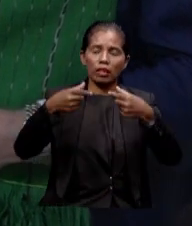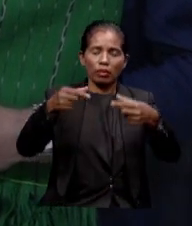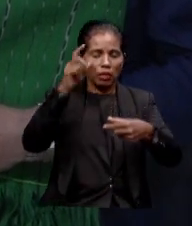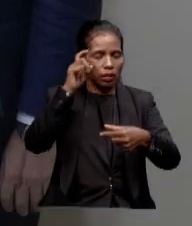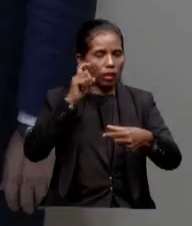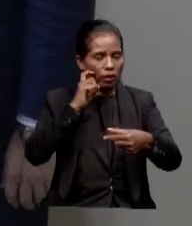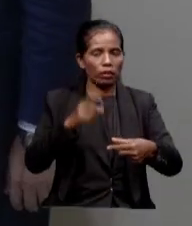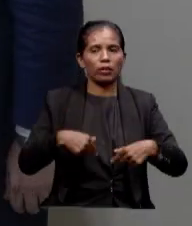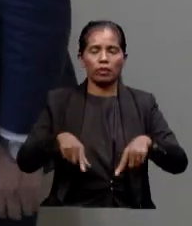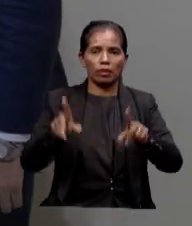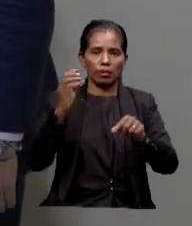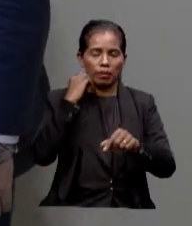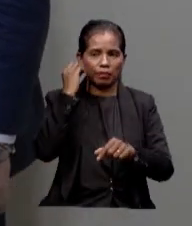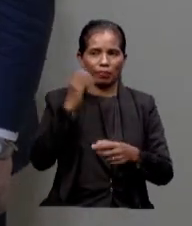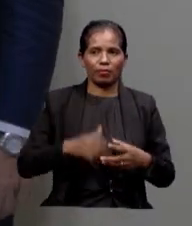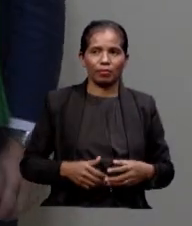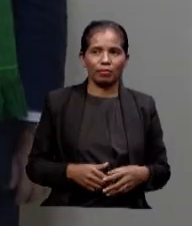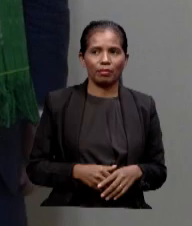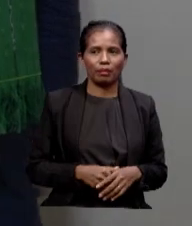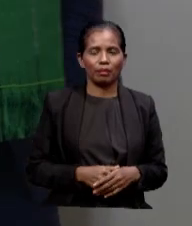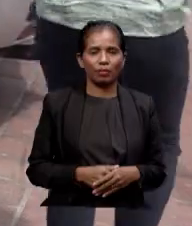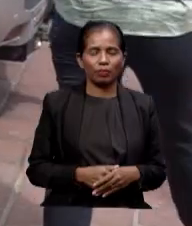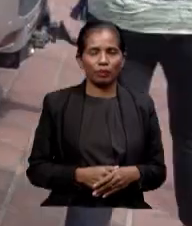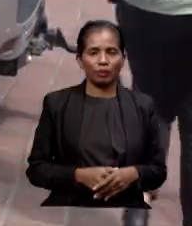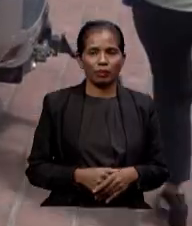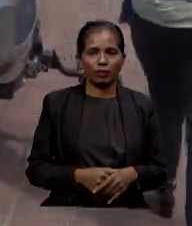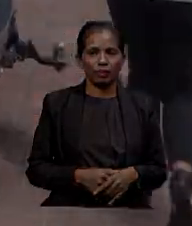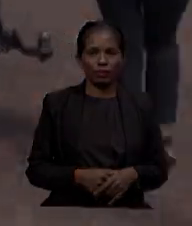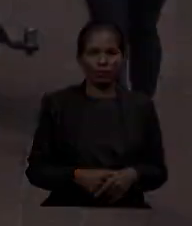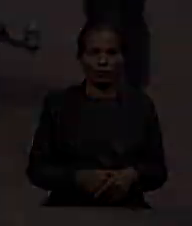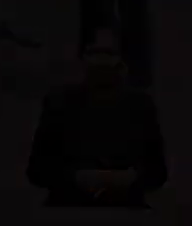Molok Fahemalu. Zim Fernandes, Zuelda Costa, ZMN.